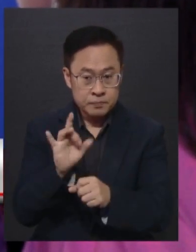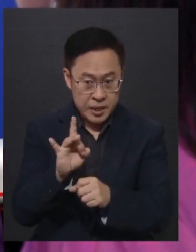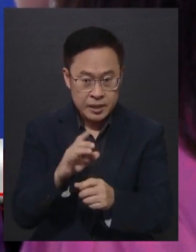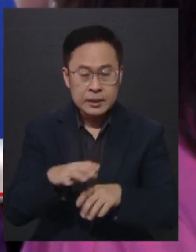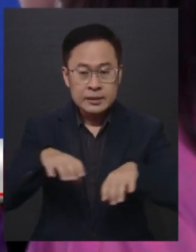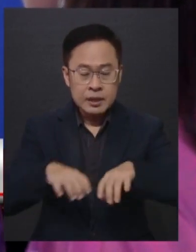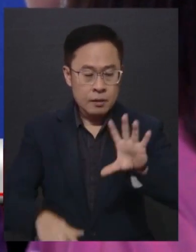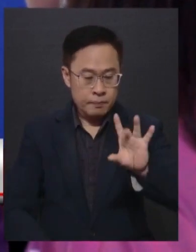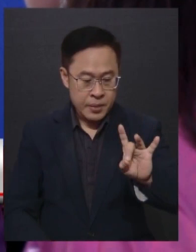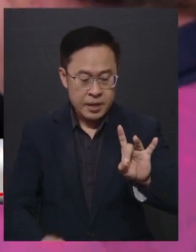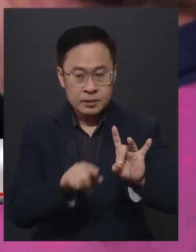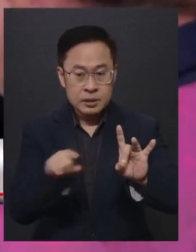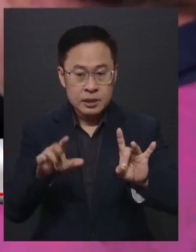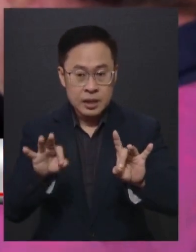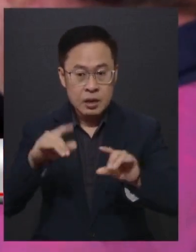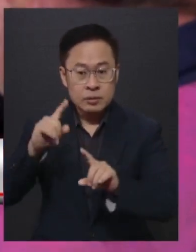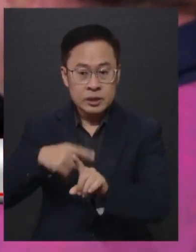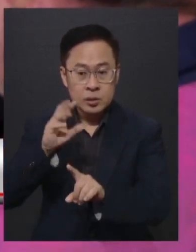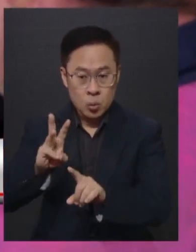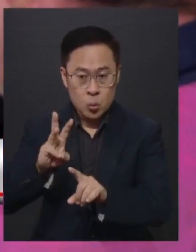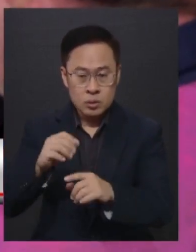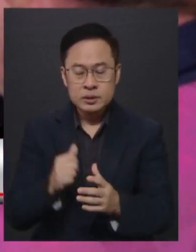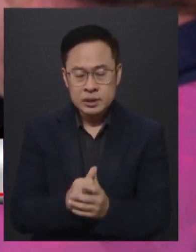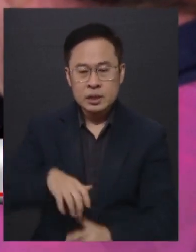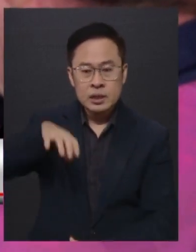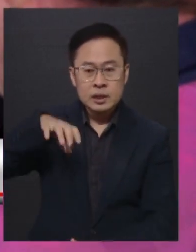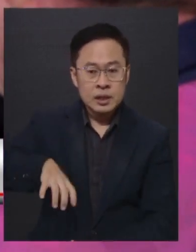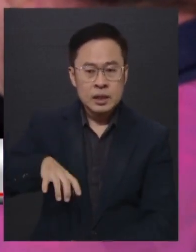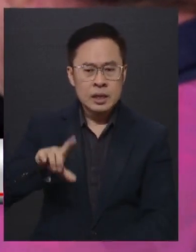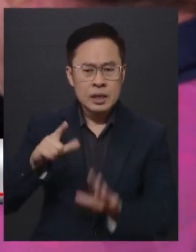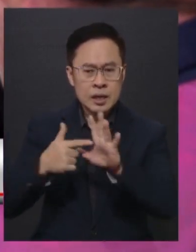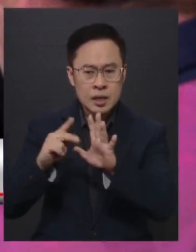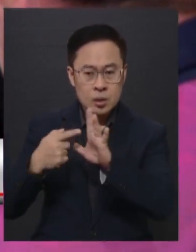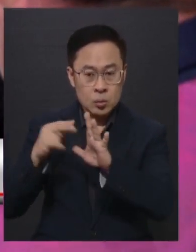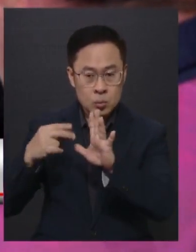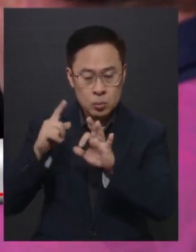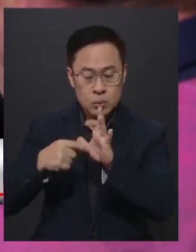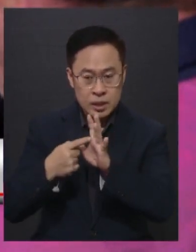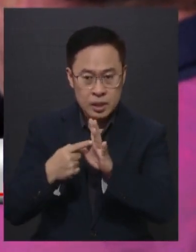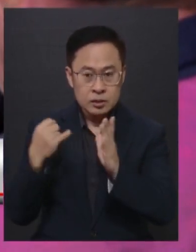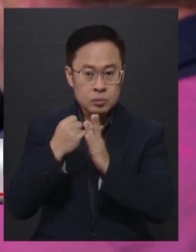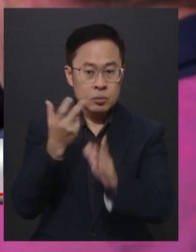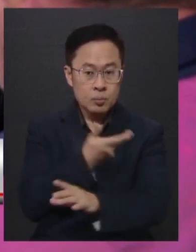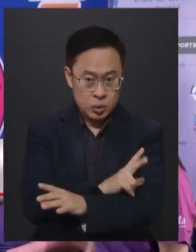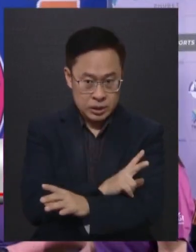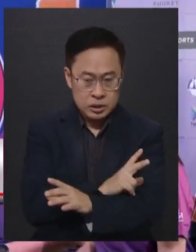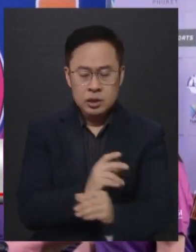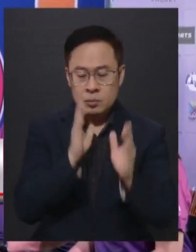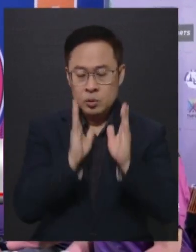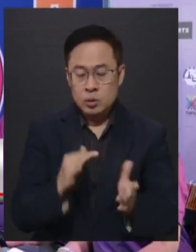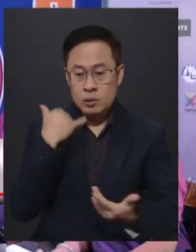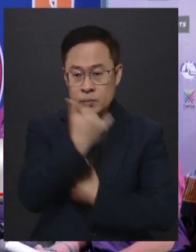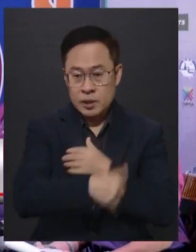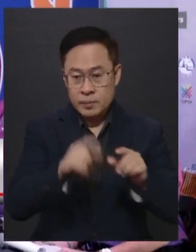วันที่ 8-9มิถุนายนที่ลากูน่าภูเก็ตโดยคาดว่าจะมีนักวิ่งและนักท่องเที่ยวกว่า10,000คนจากกว่า 40